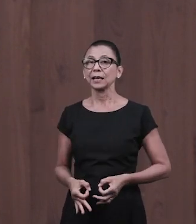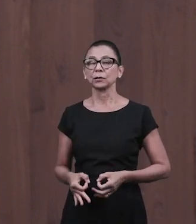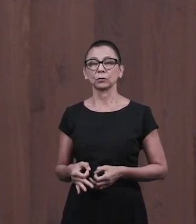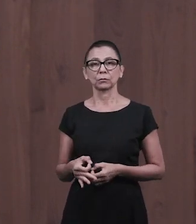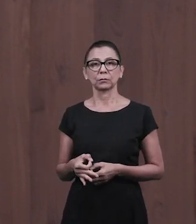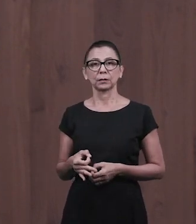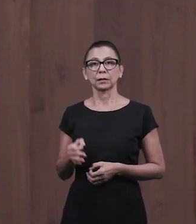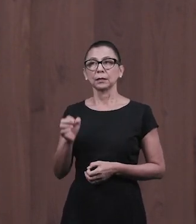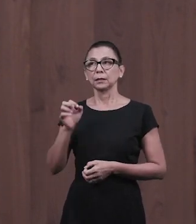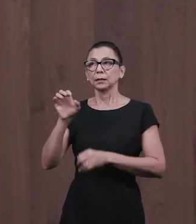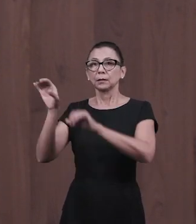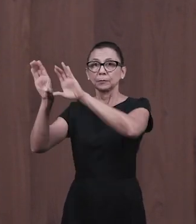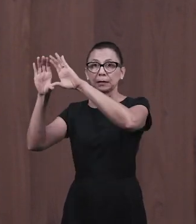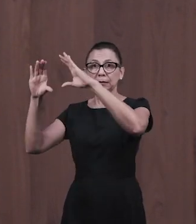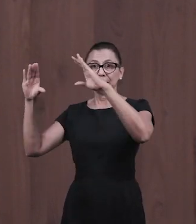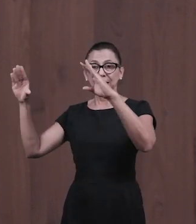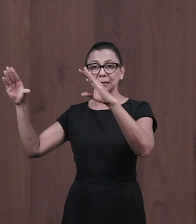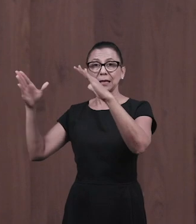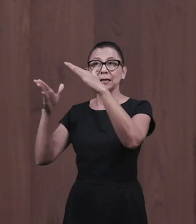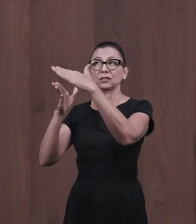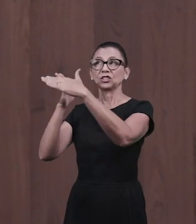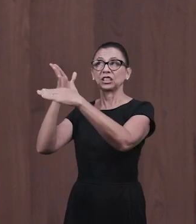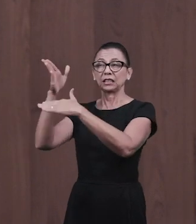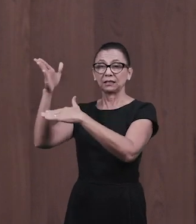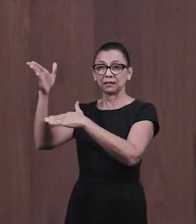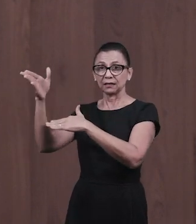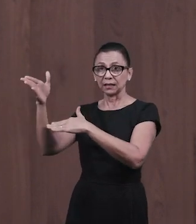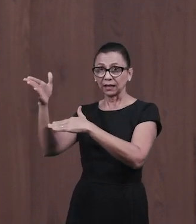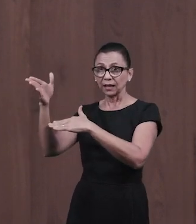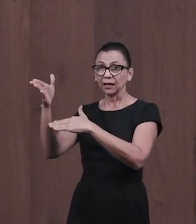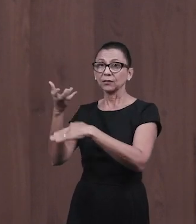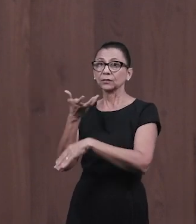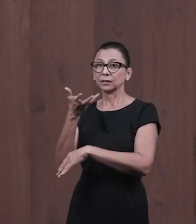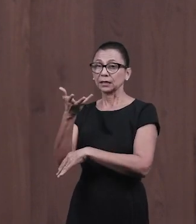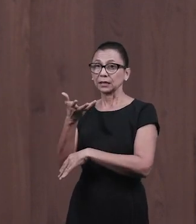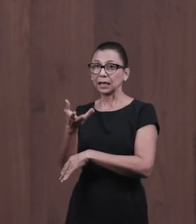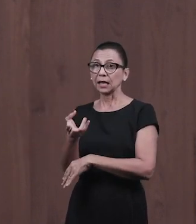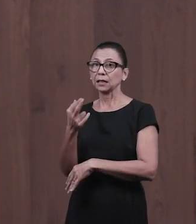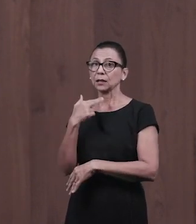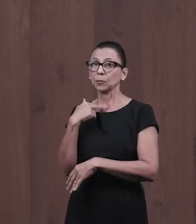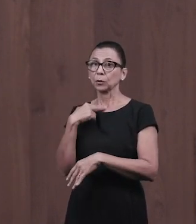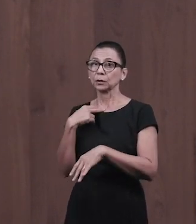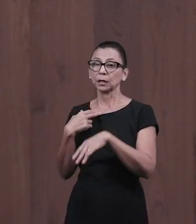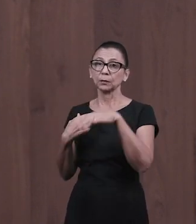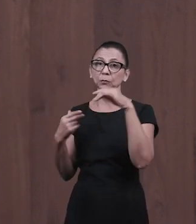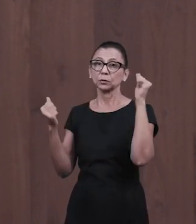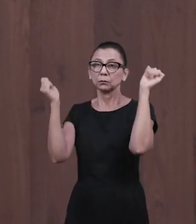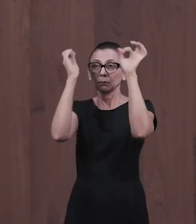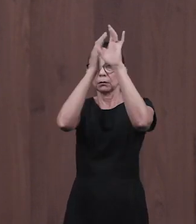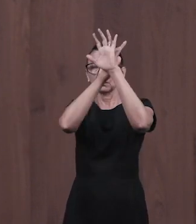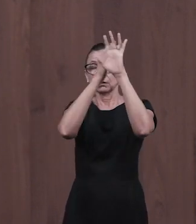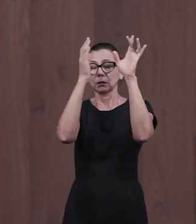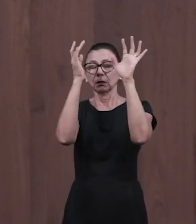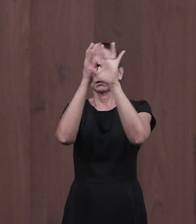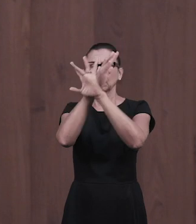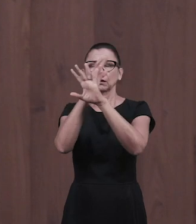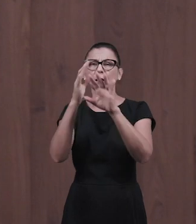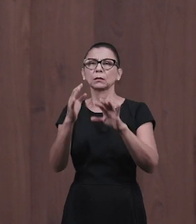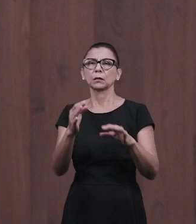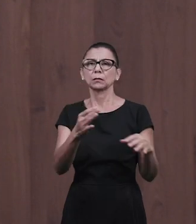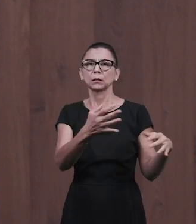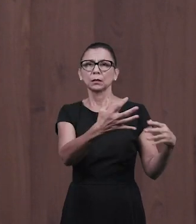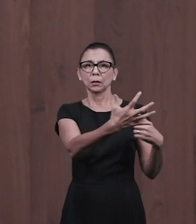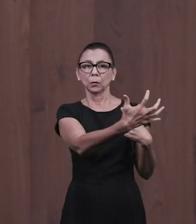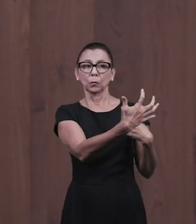l'éternité, nous ne pouvons pas nous arrêter et regarder vers quelque chose qui essaie de nous